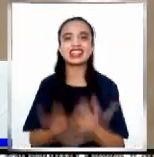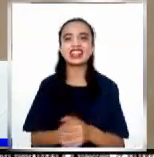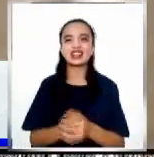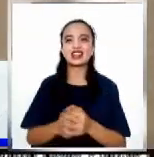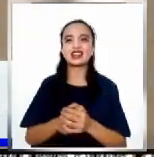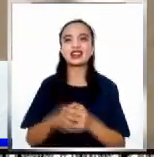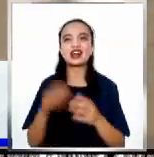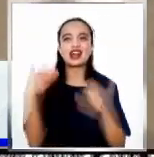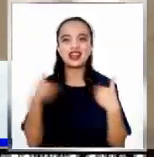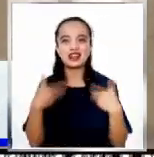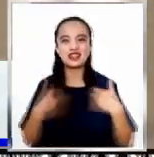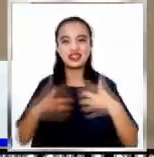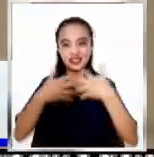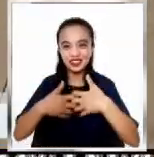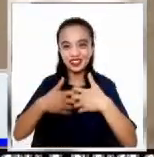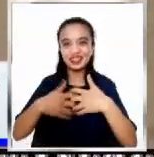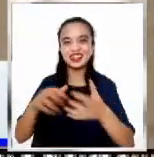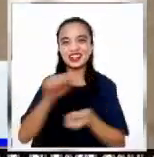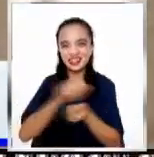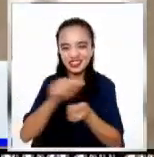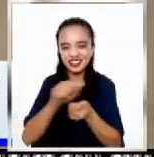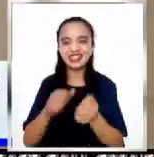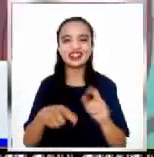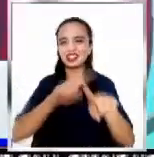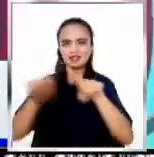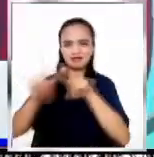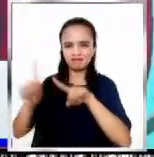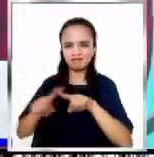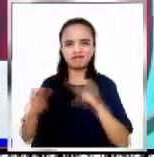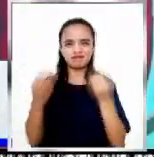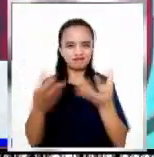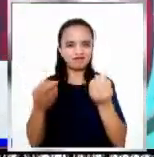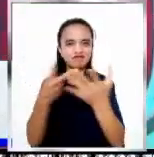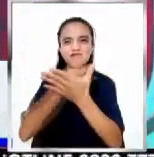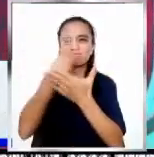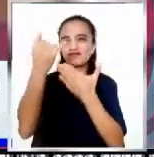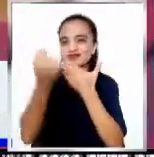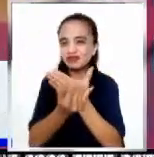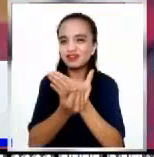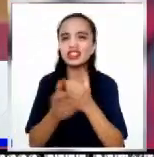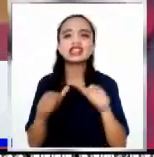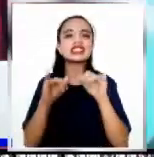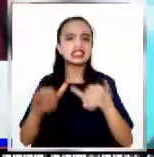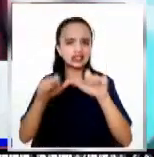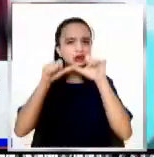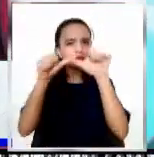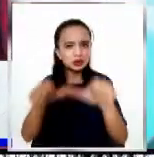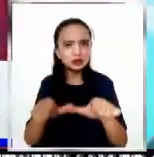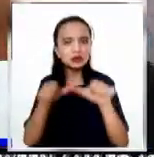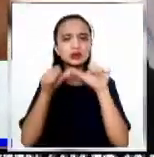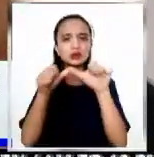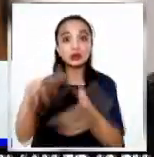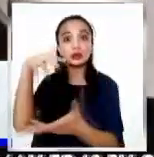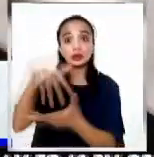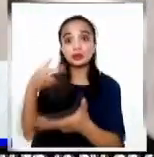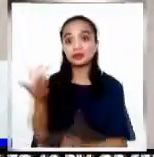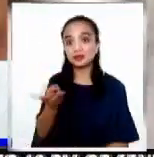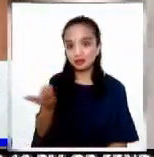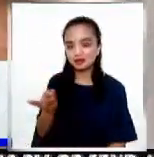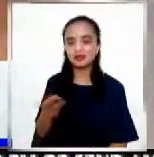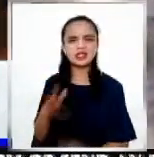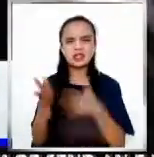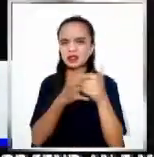Kahit pa kabi-kabila ang showbiz projects at endorsements, tuloy pa rin sa pag-aaral sina Gabbi at Khalil. Kahit naman